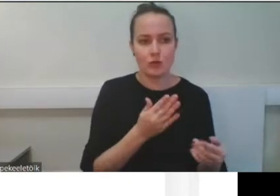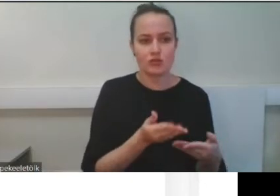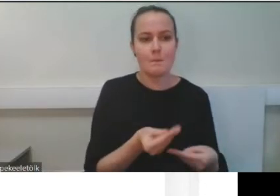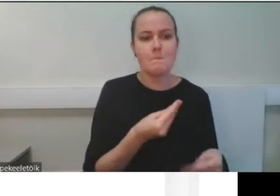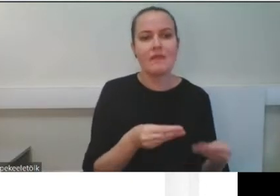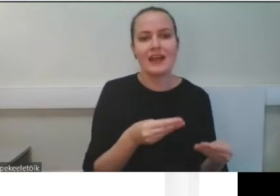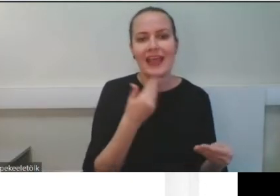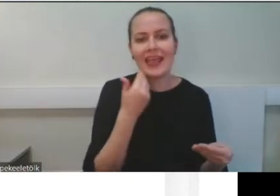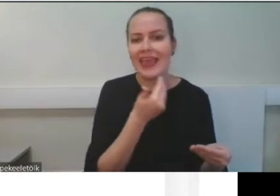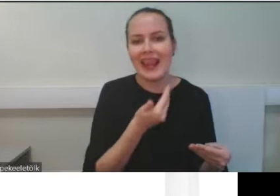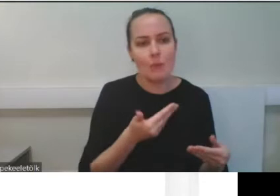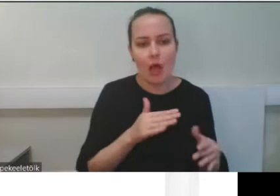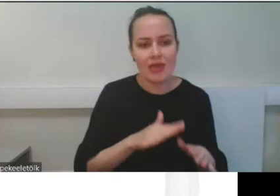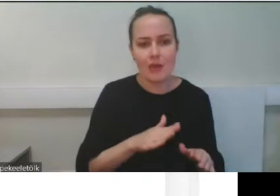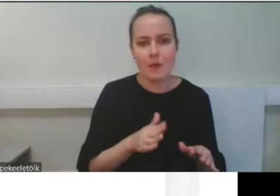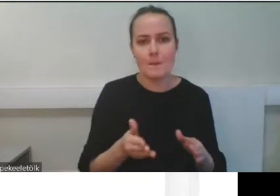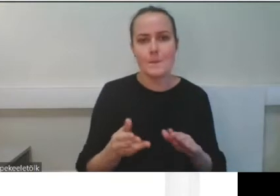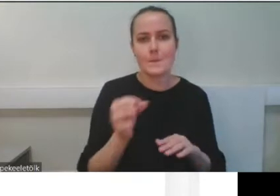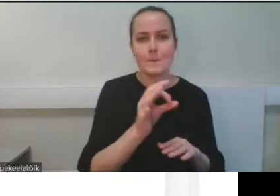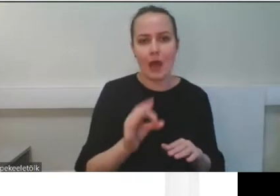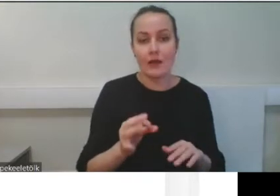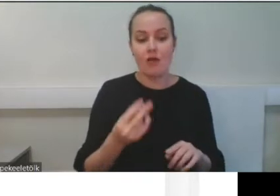on uuringus inimesed ise saavad öelda.